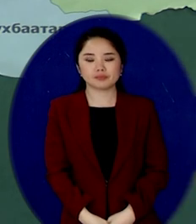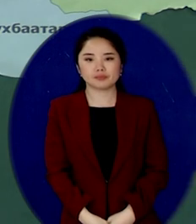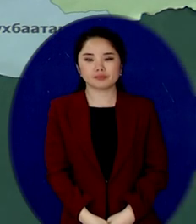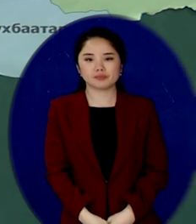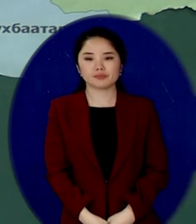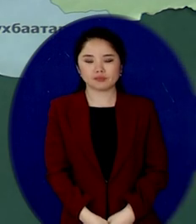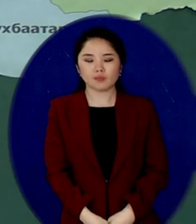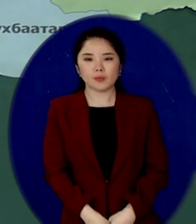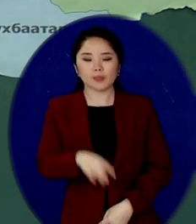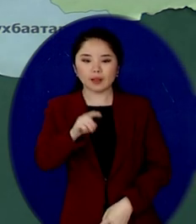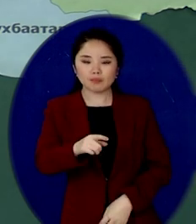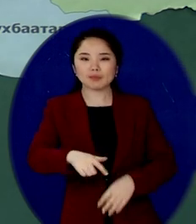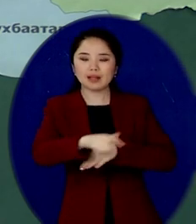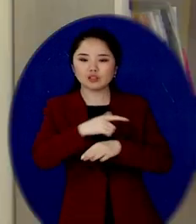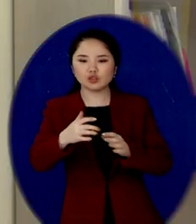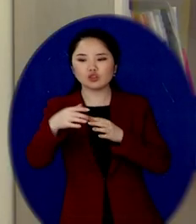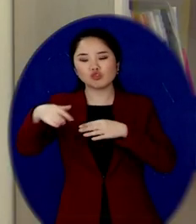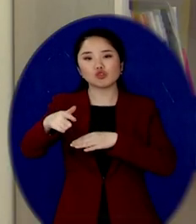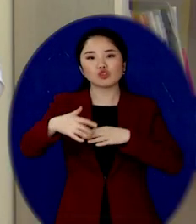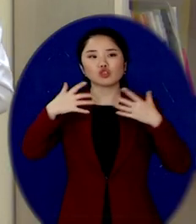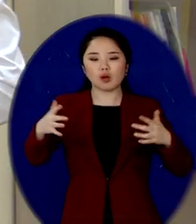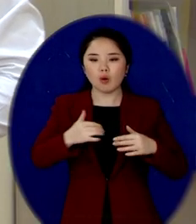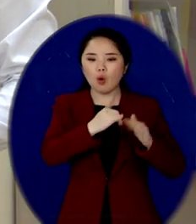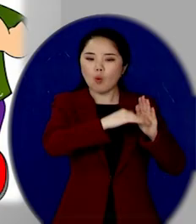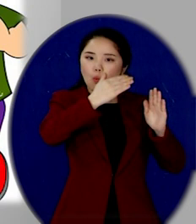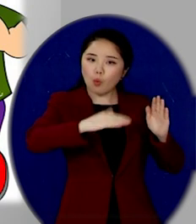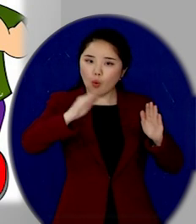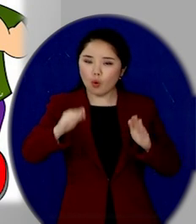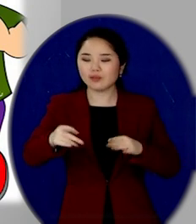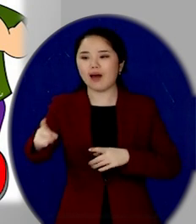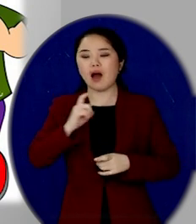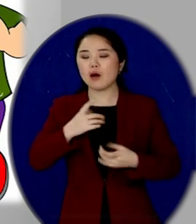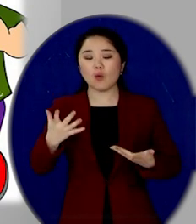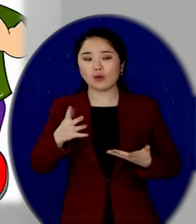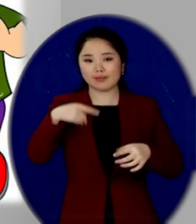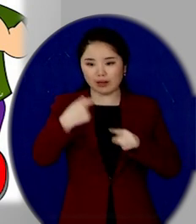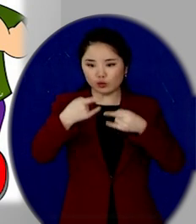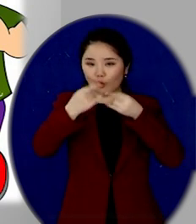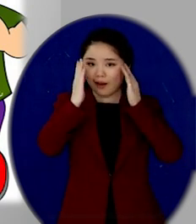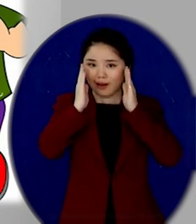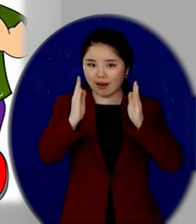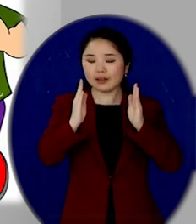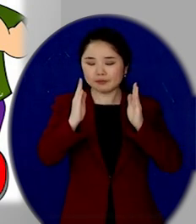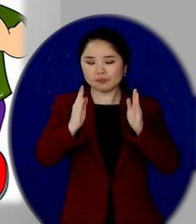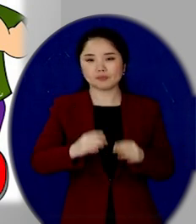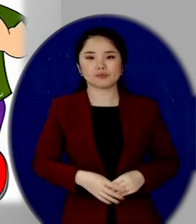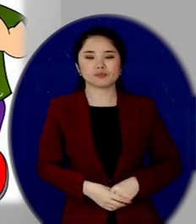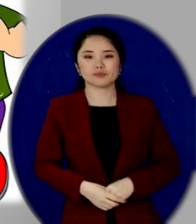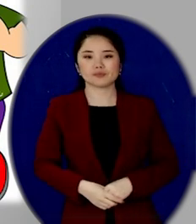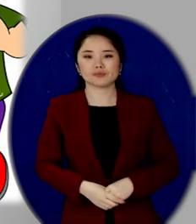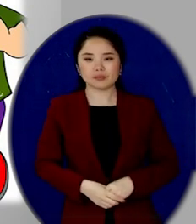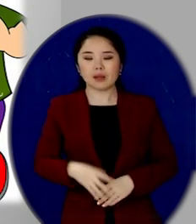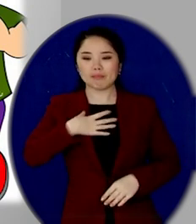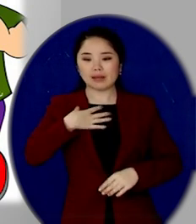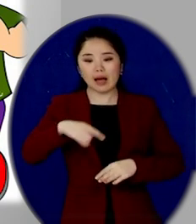За, нутгийн томоохон уул усны нэрийг бичээрэй гэсэн асуултанд Бат яаж хариулсан бэ? Дэлгэц рүү анхаарлаа хандуулаарай.